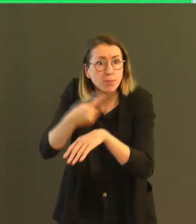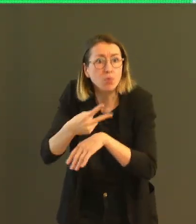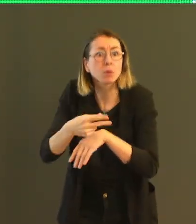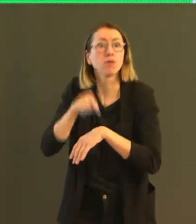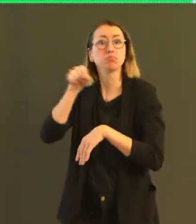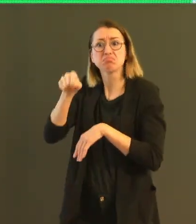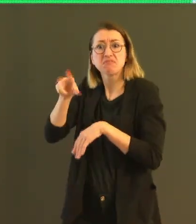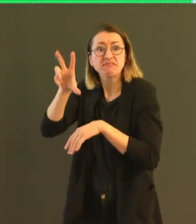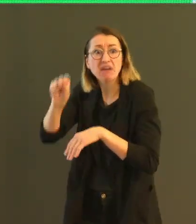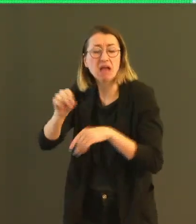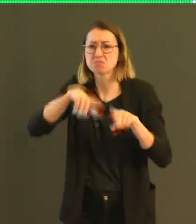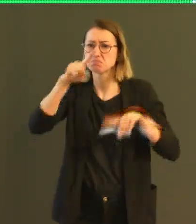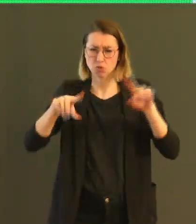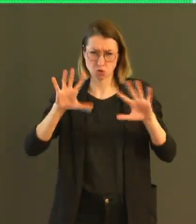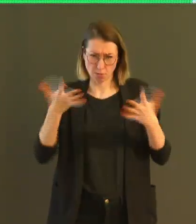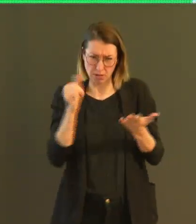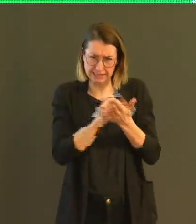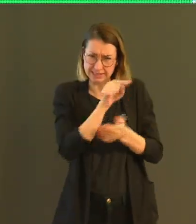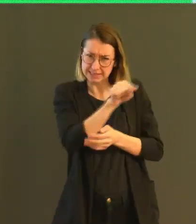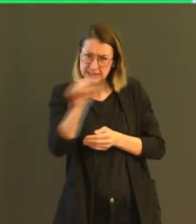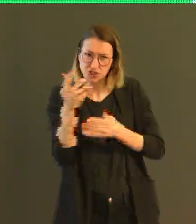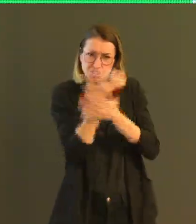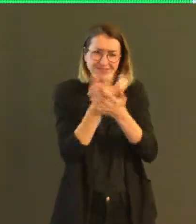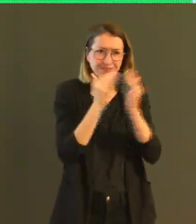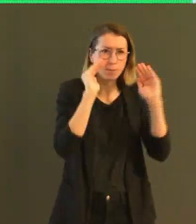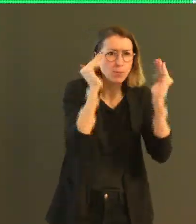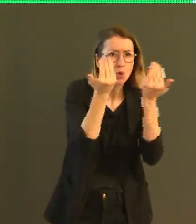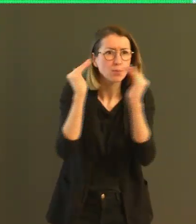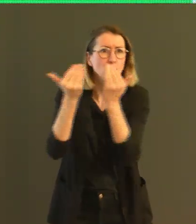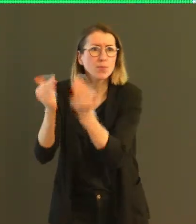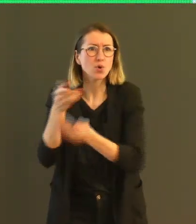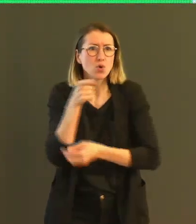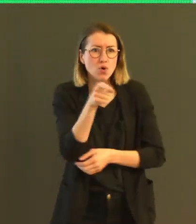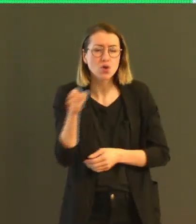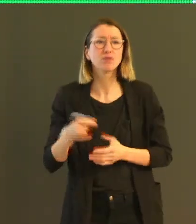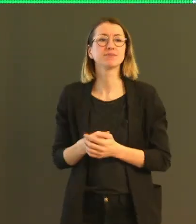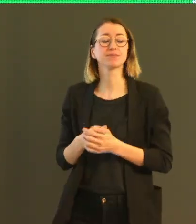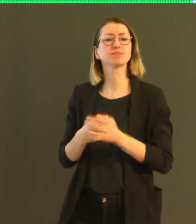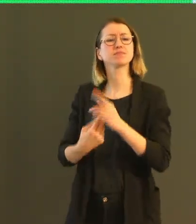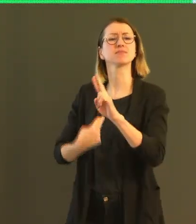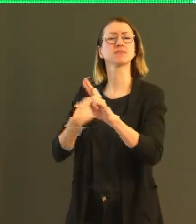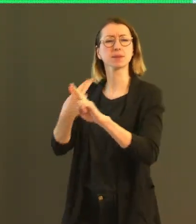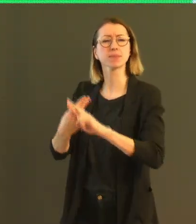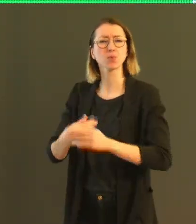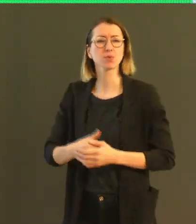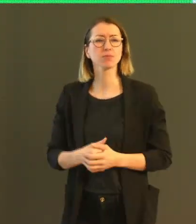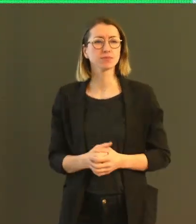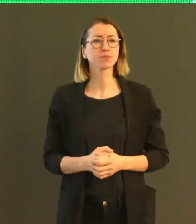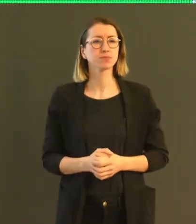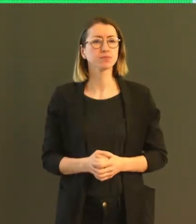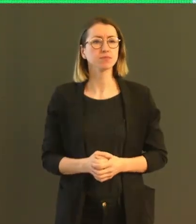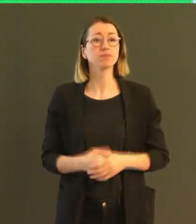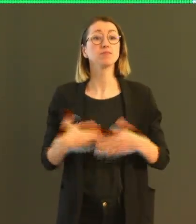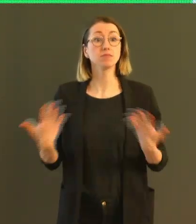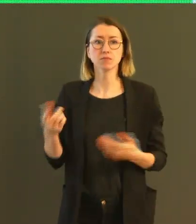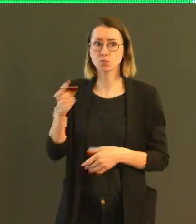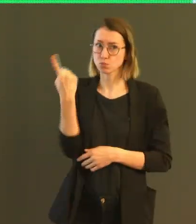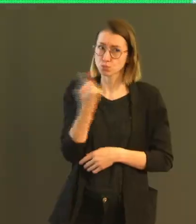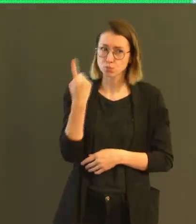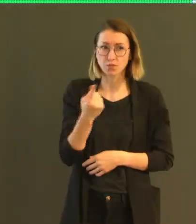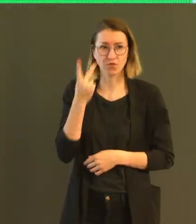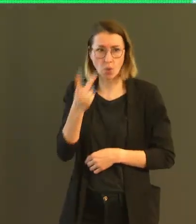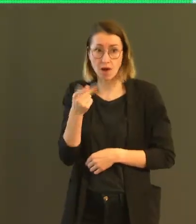on tient compte essentiellement des risques de contact et donc de risque de transmission par contact plus